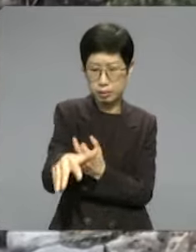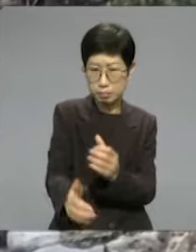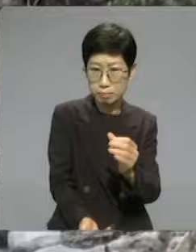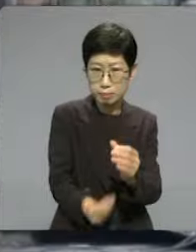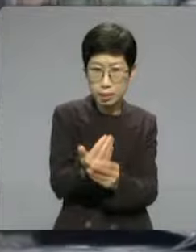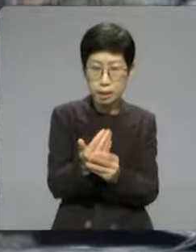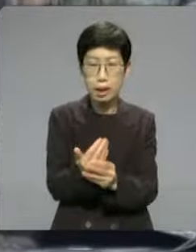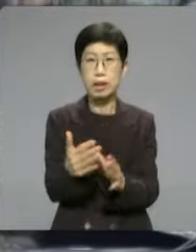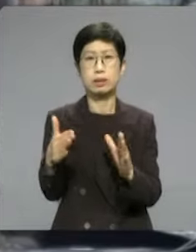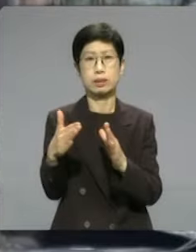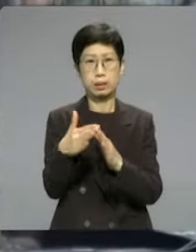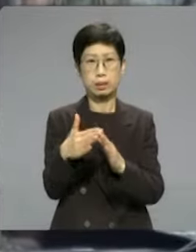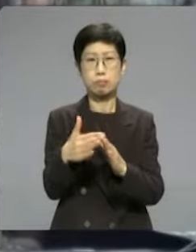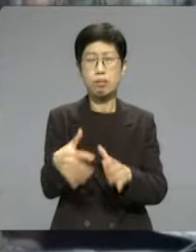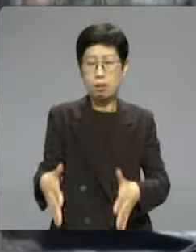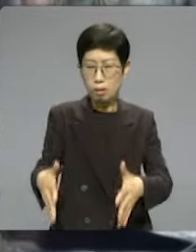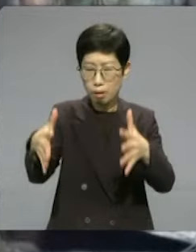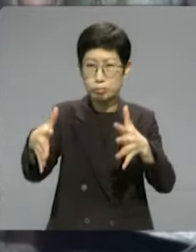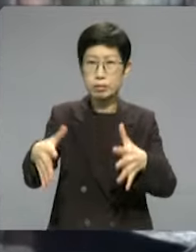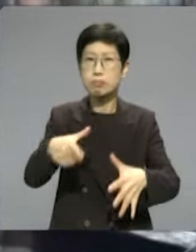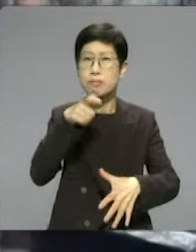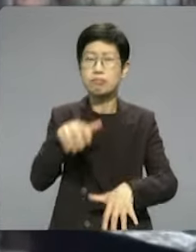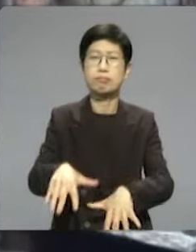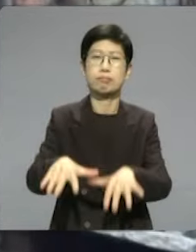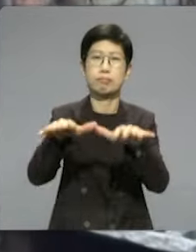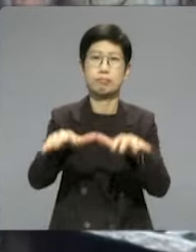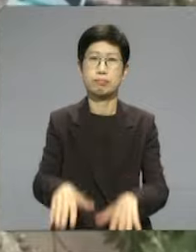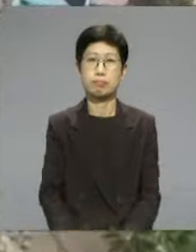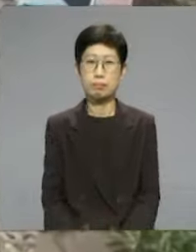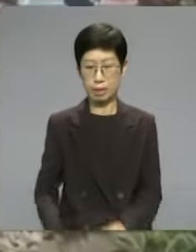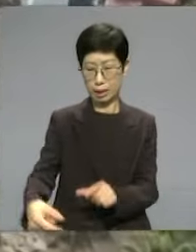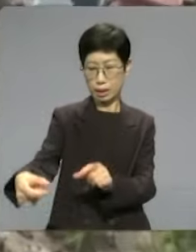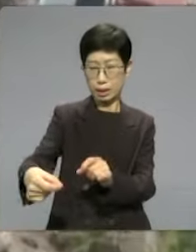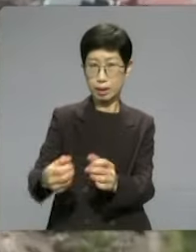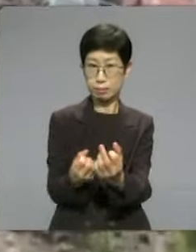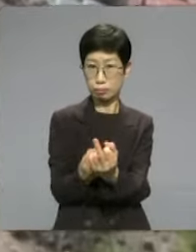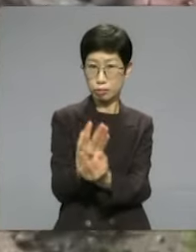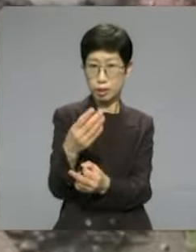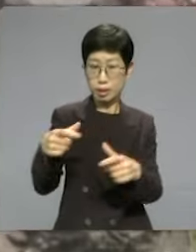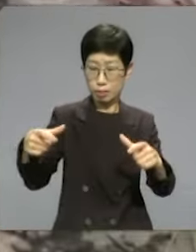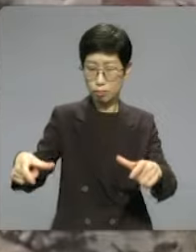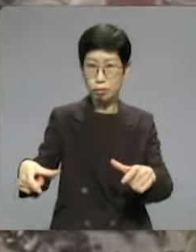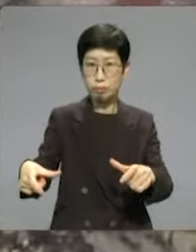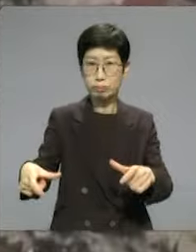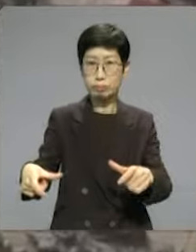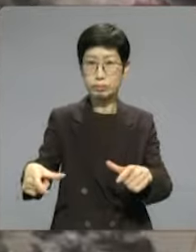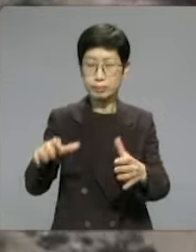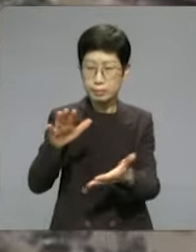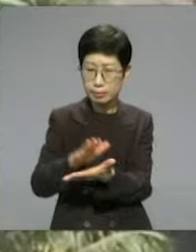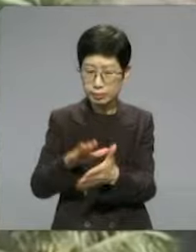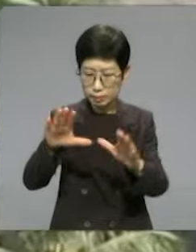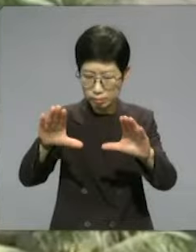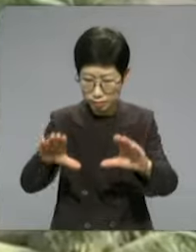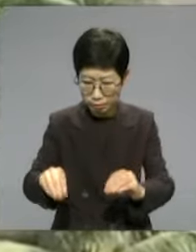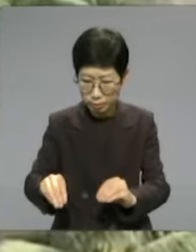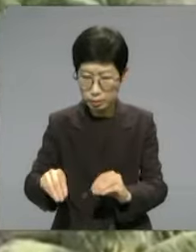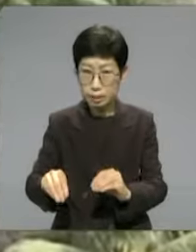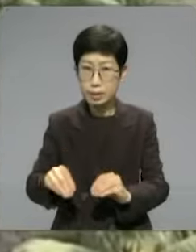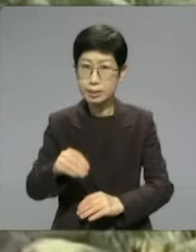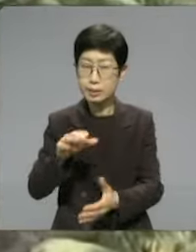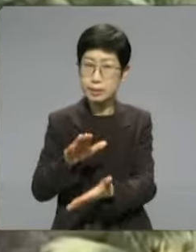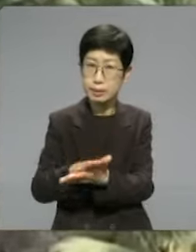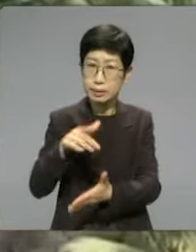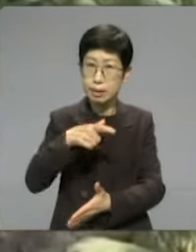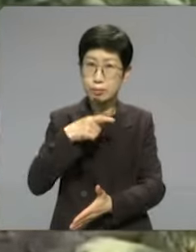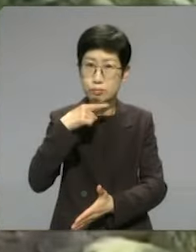건물이 물에 잠겼습니다. 서수마트라주 인근 마라티 화산에서 식어 있던 용암과 진흙이 비에 함께